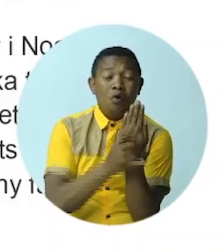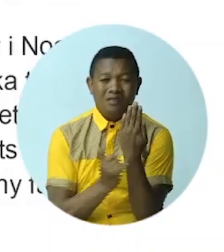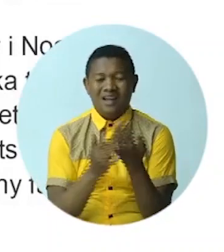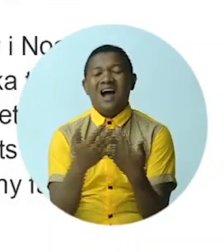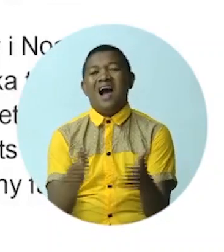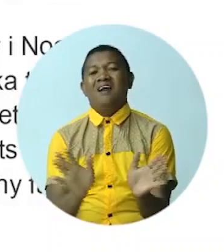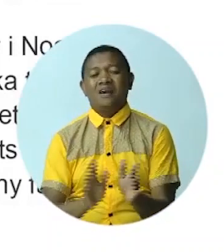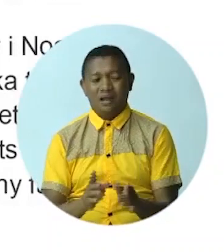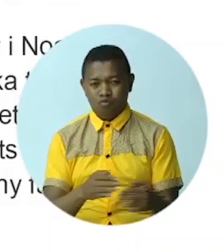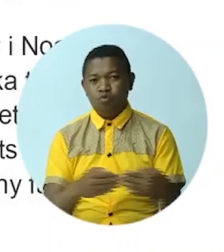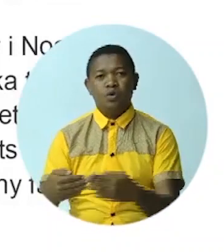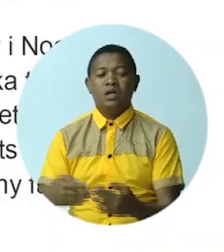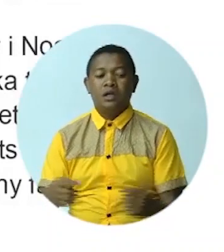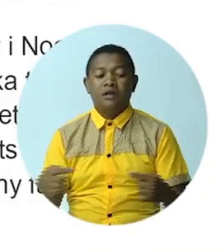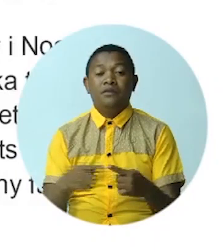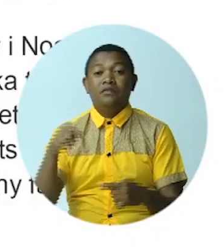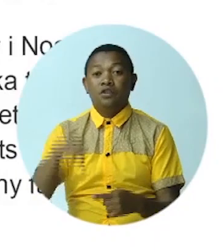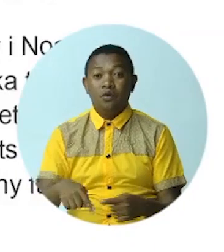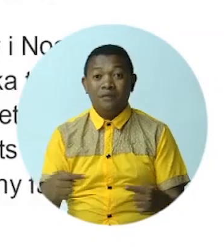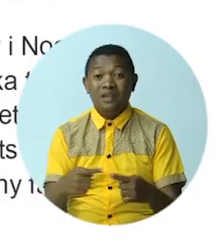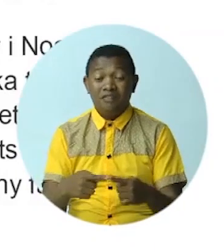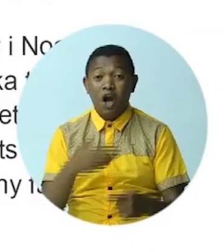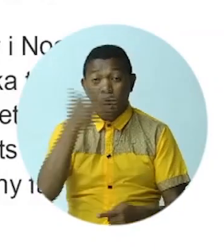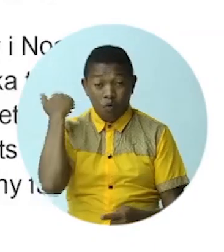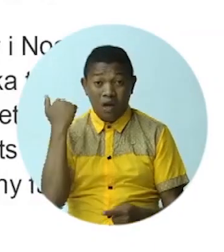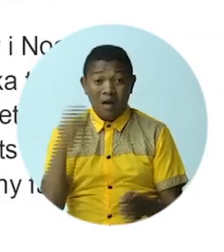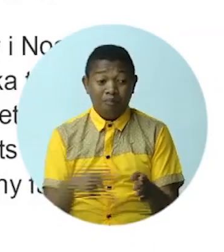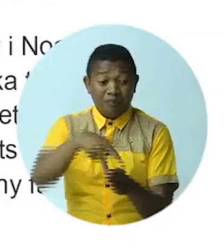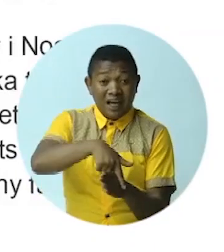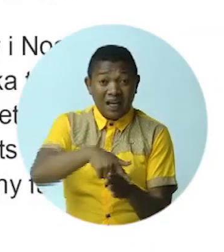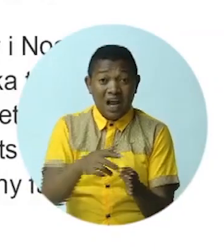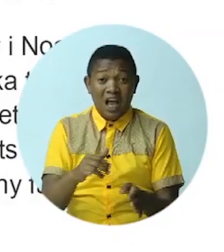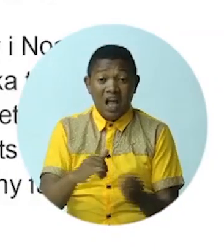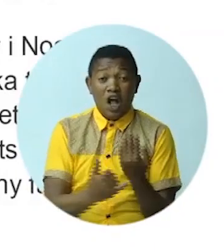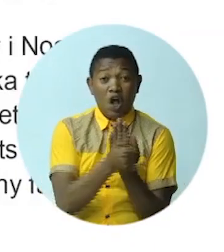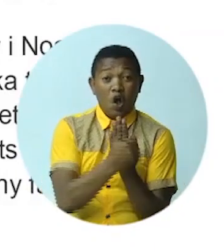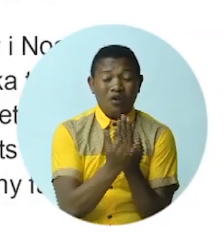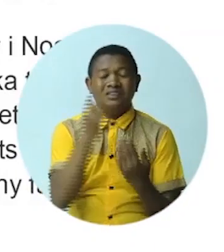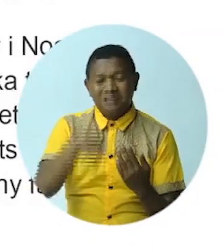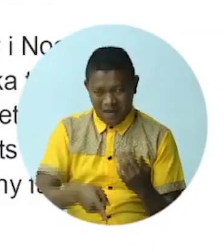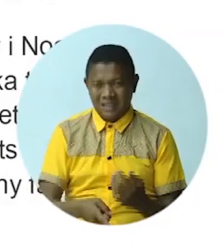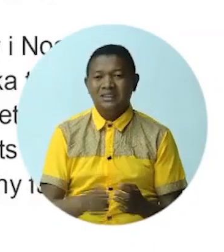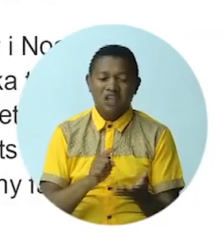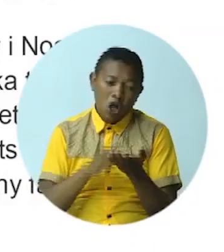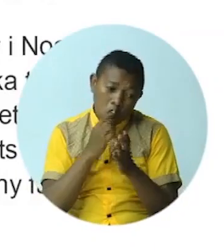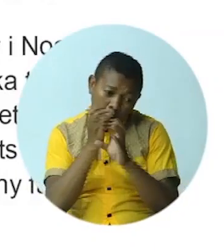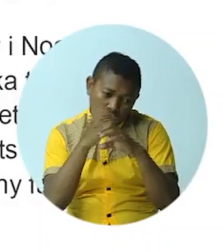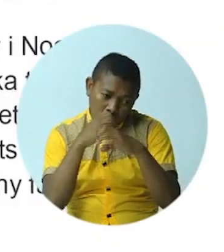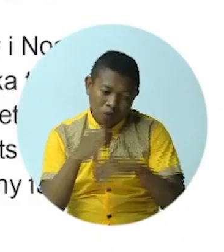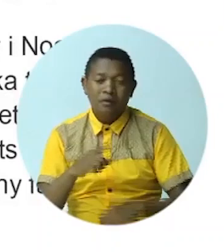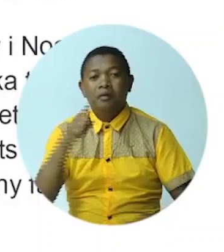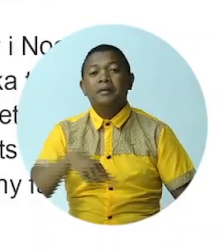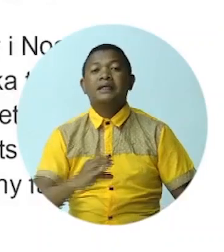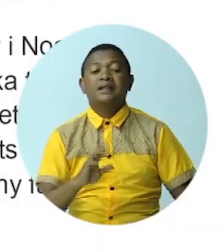tsy maintsy a manao testa PCR avokoa ary ireo izay negatifa na tsy mitondra ny tsimikaretina ihany